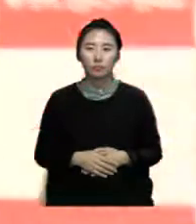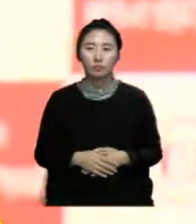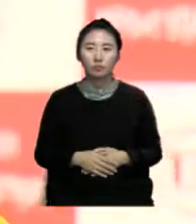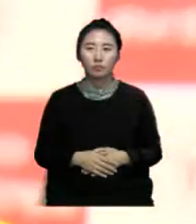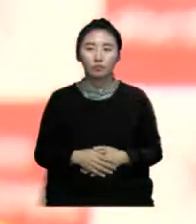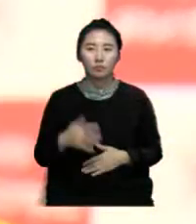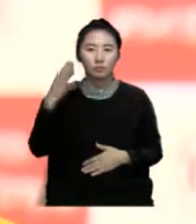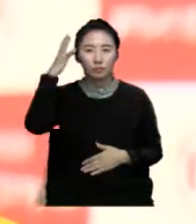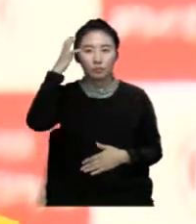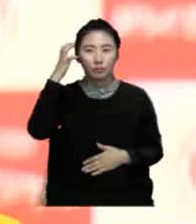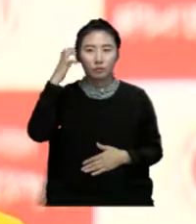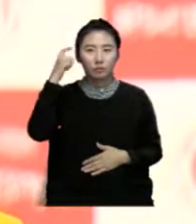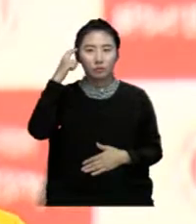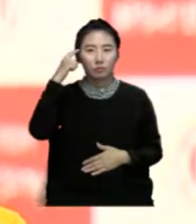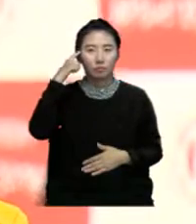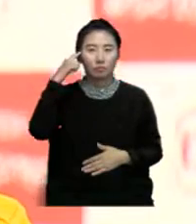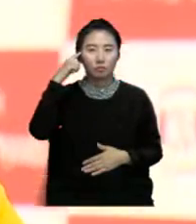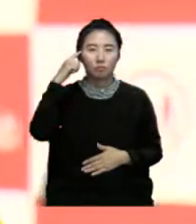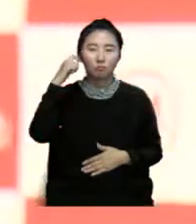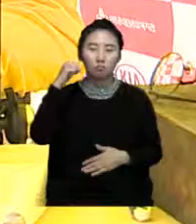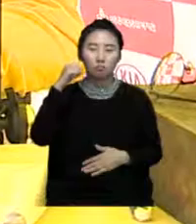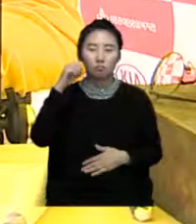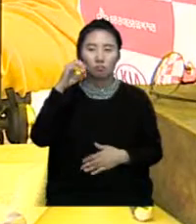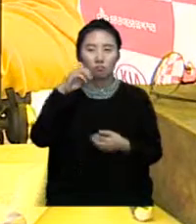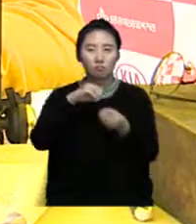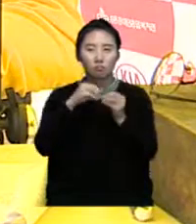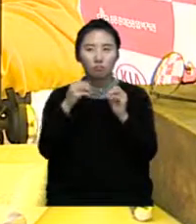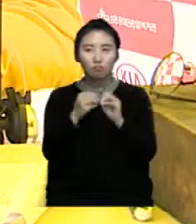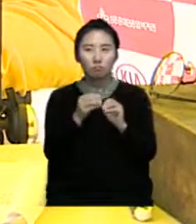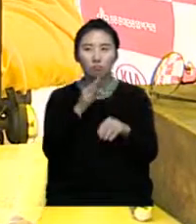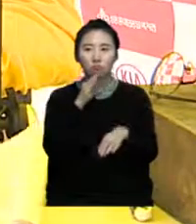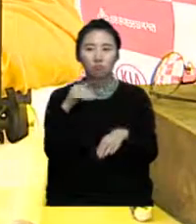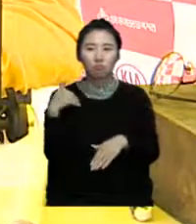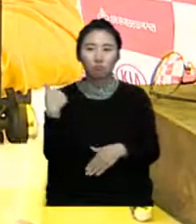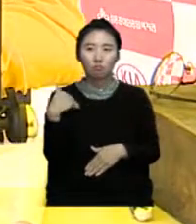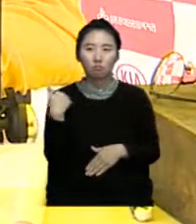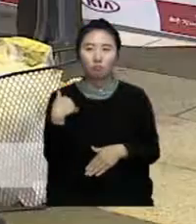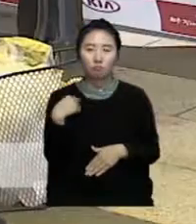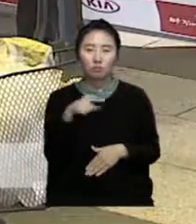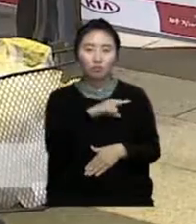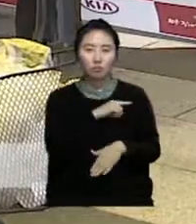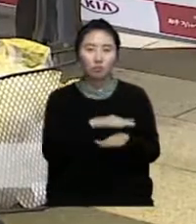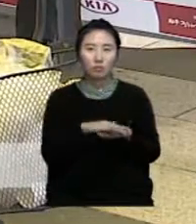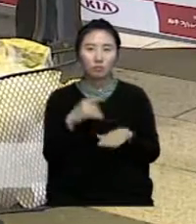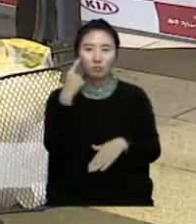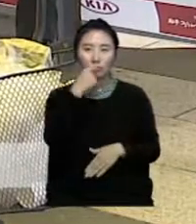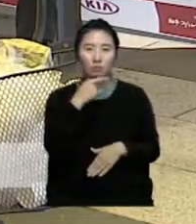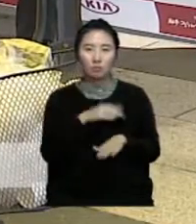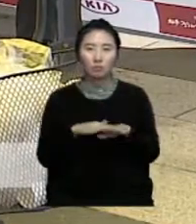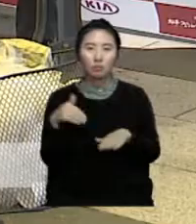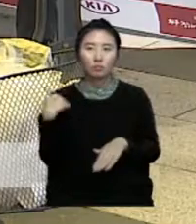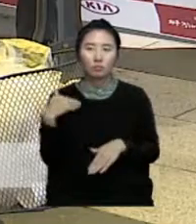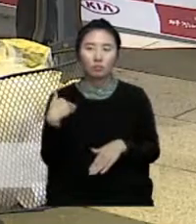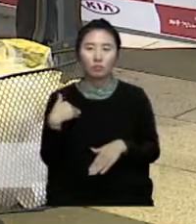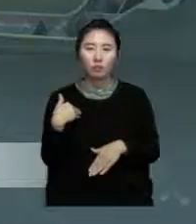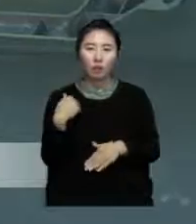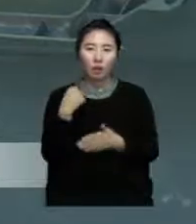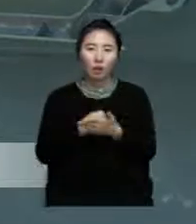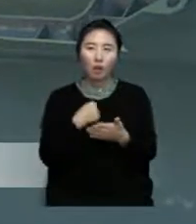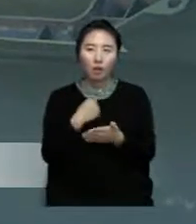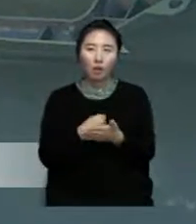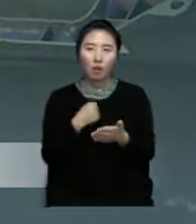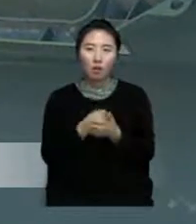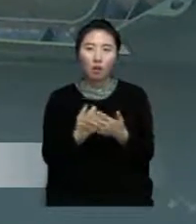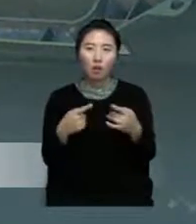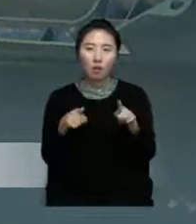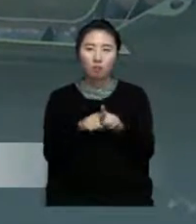머리를 긁적이고 고개는 갸우뚱. 실전이라면 몰라도 이론은 영 자신이 없습니다. 한숨과 한탄을